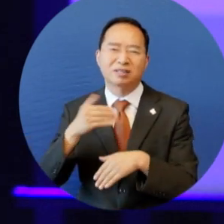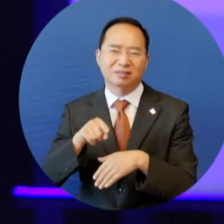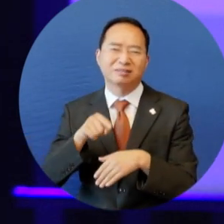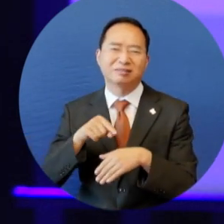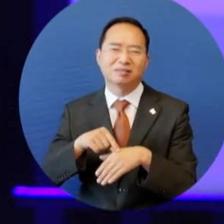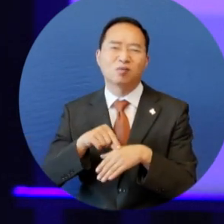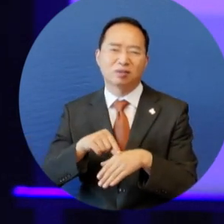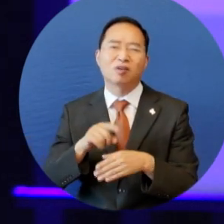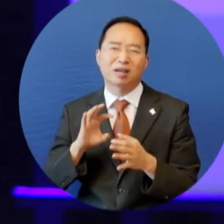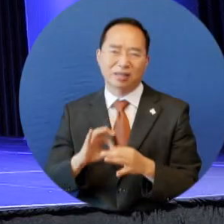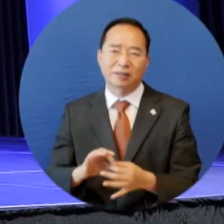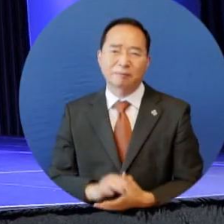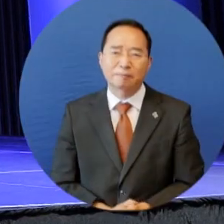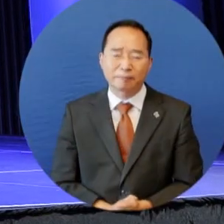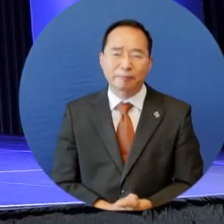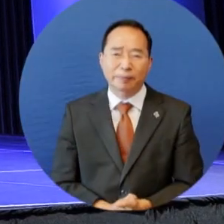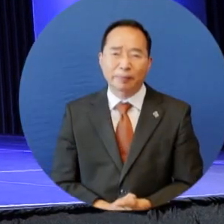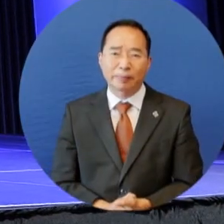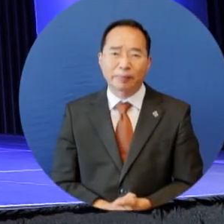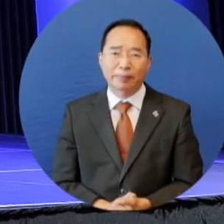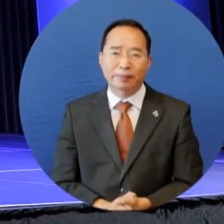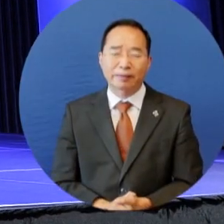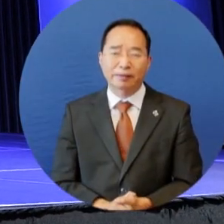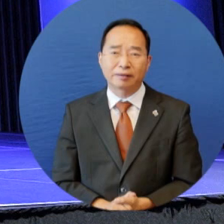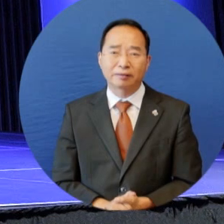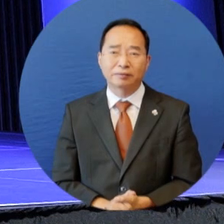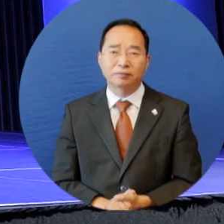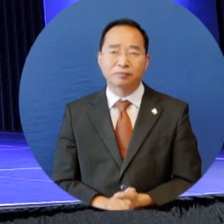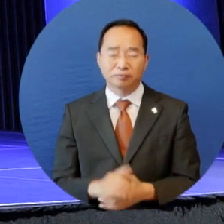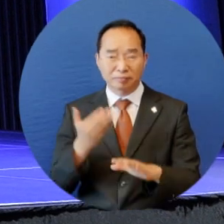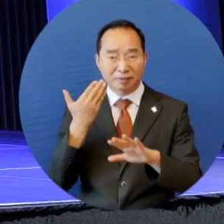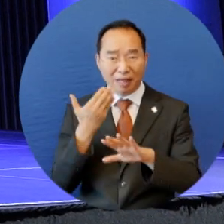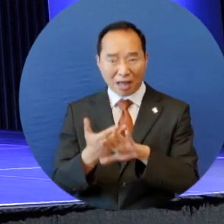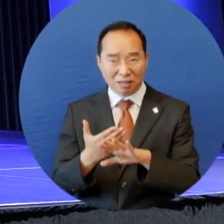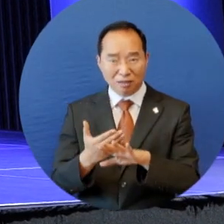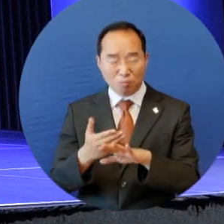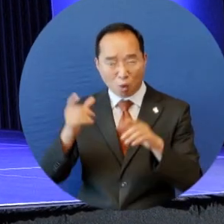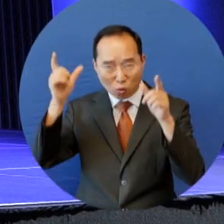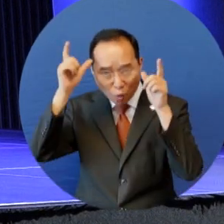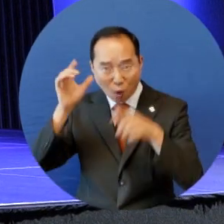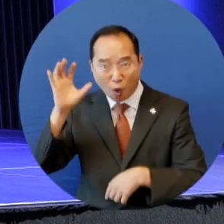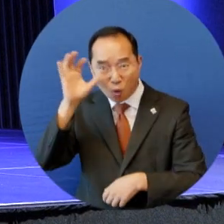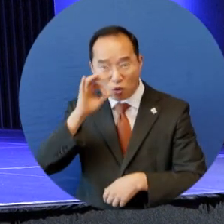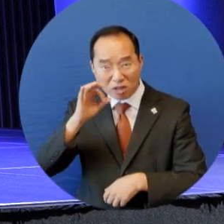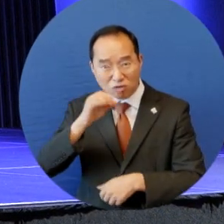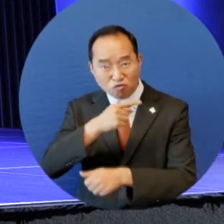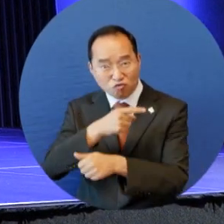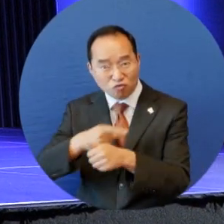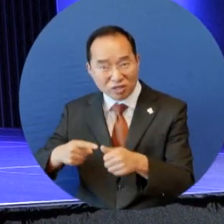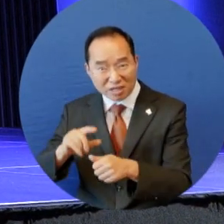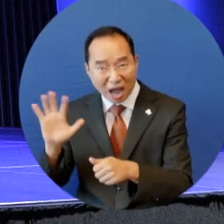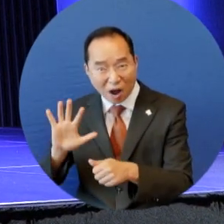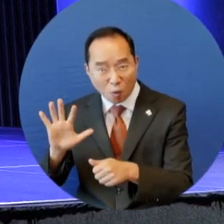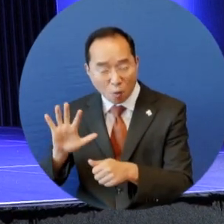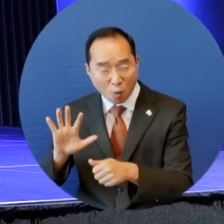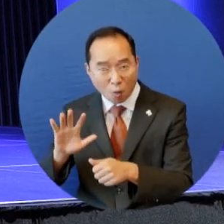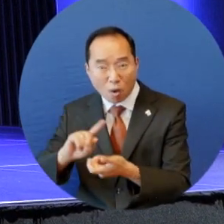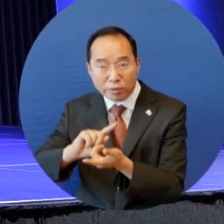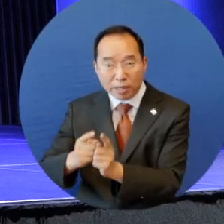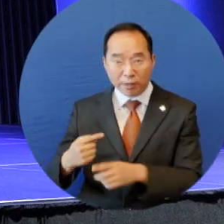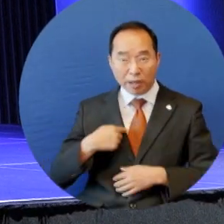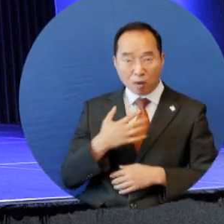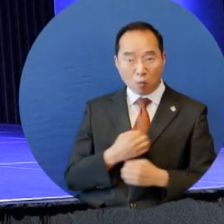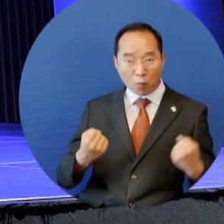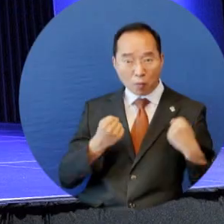일들이라는 걸 알게 되었습니다. 또 가깝게는 정말 다른 동물을 해치지 않고도 내가 만약에 건강하게